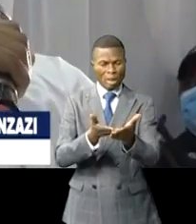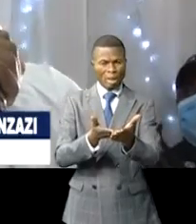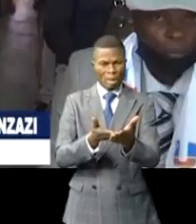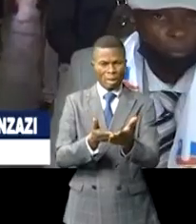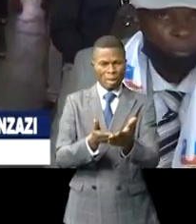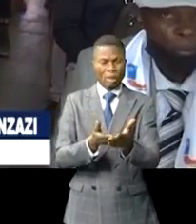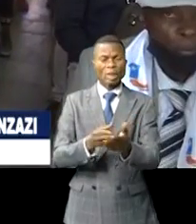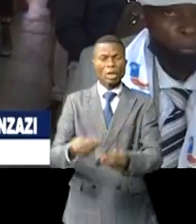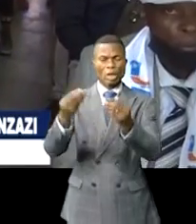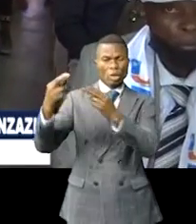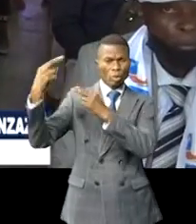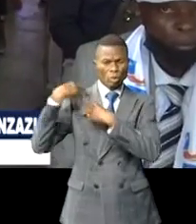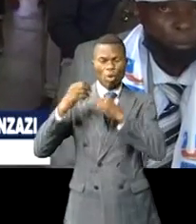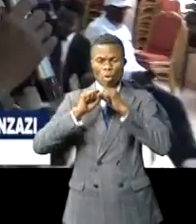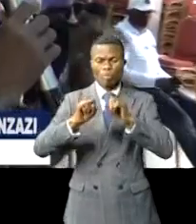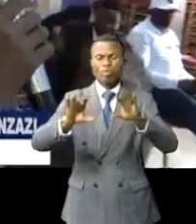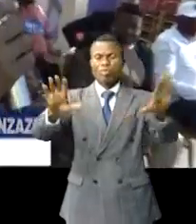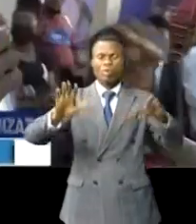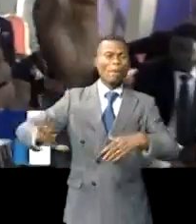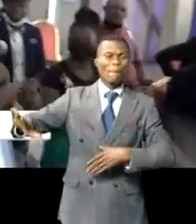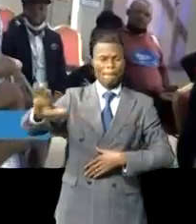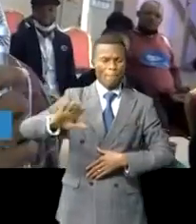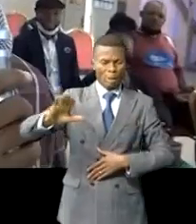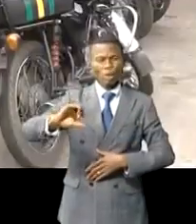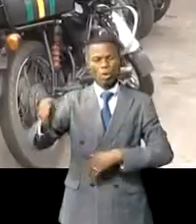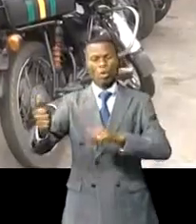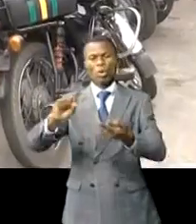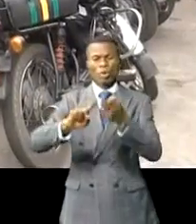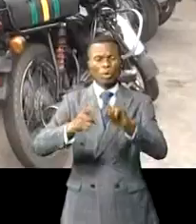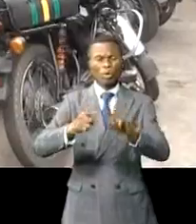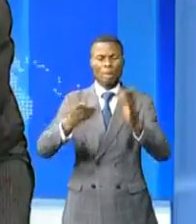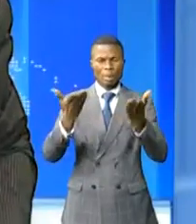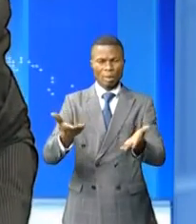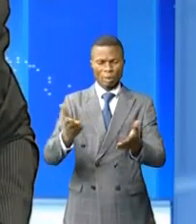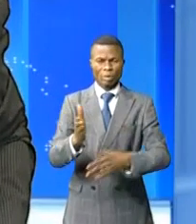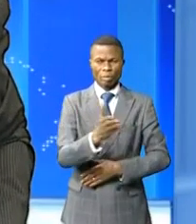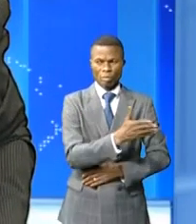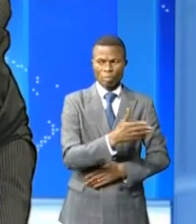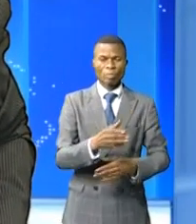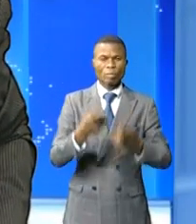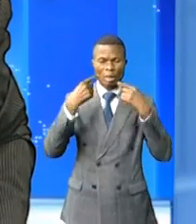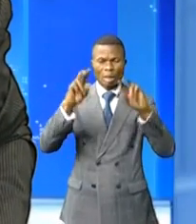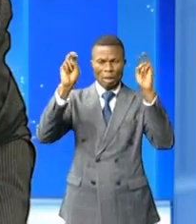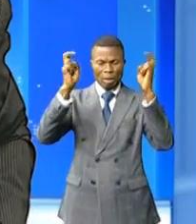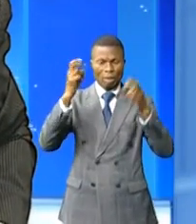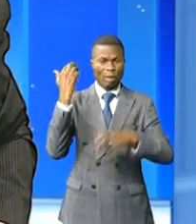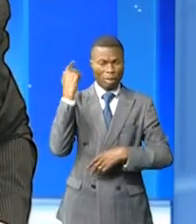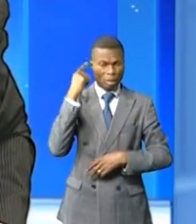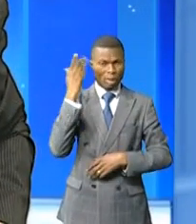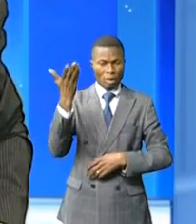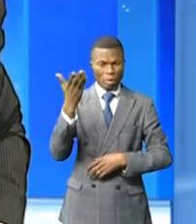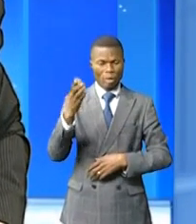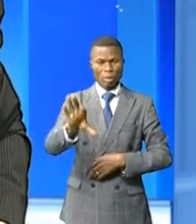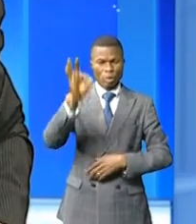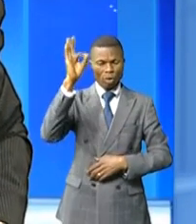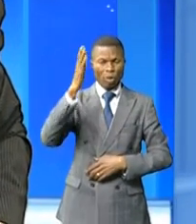été chargés de relayer ce message auprès de la population. Des titres, vous avez suivi dans ces journaux la